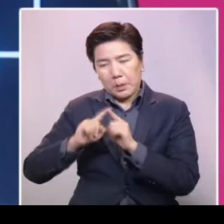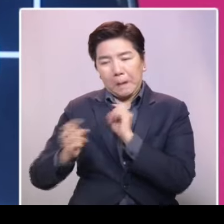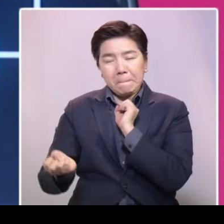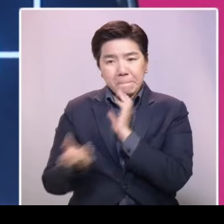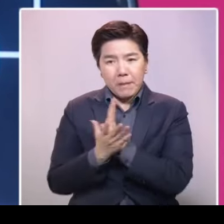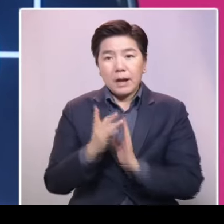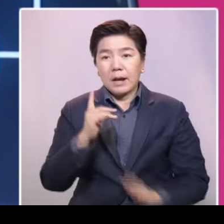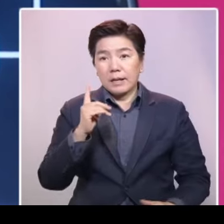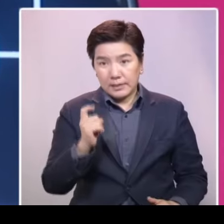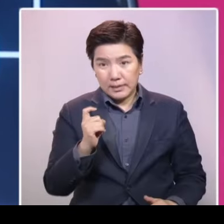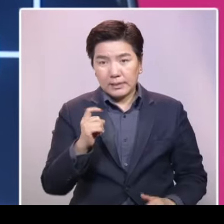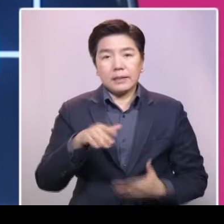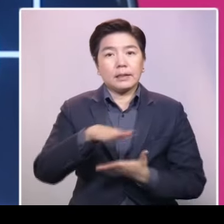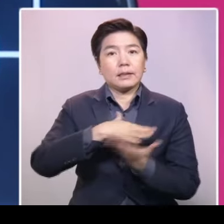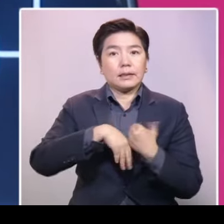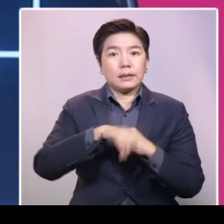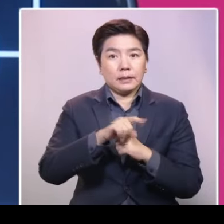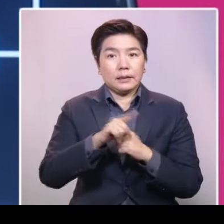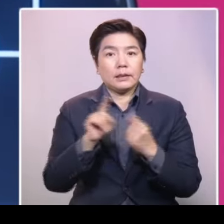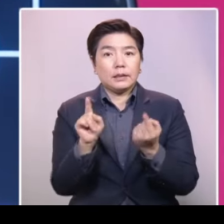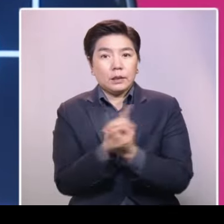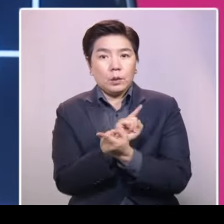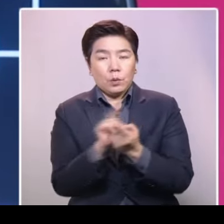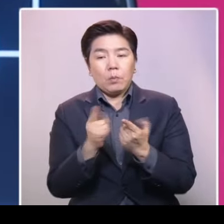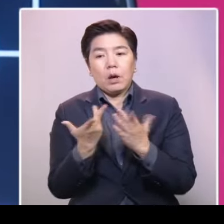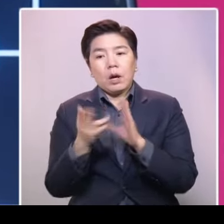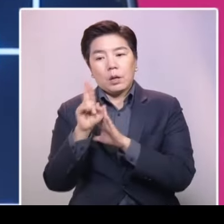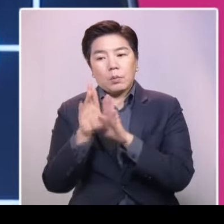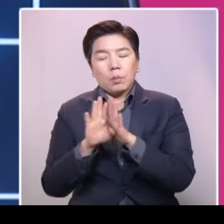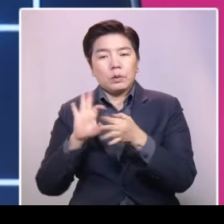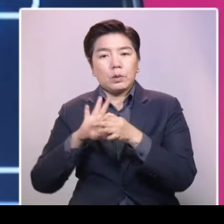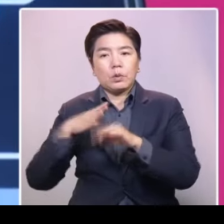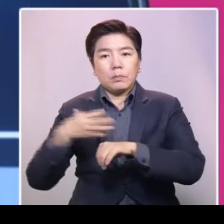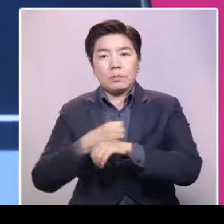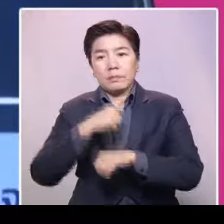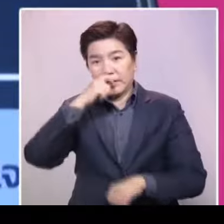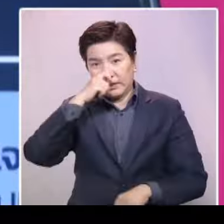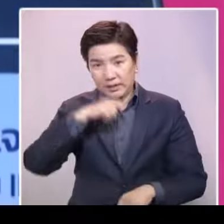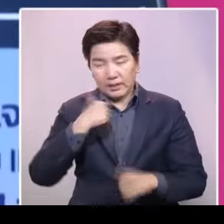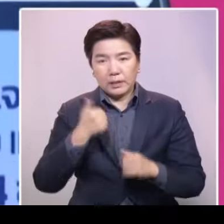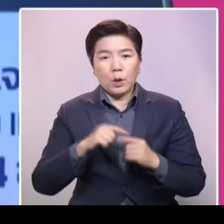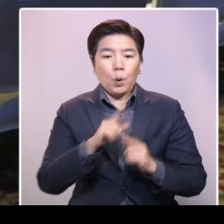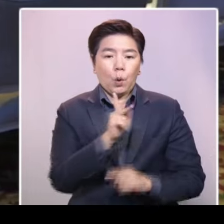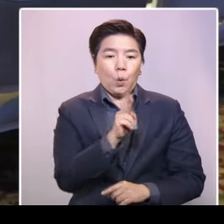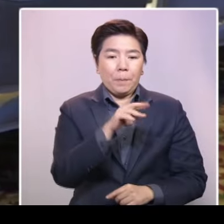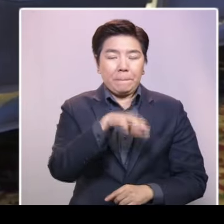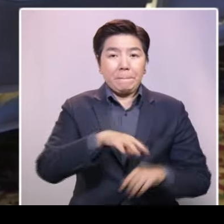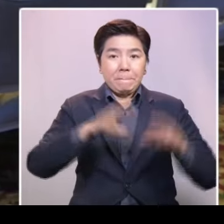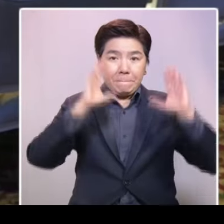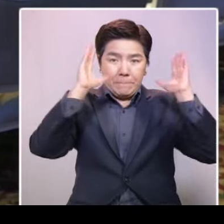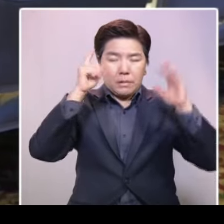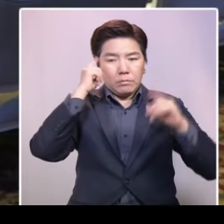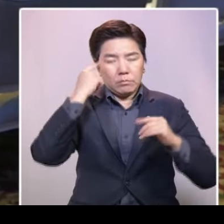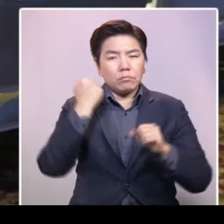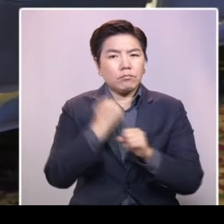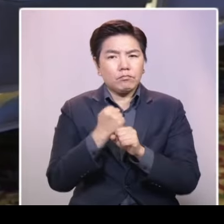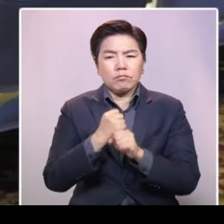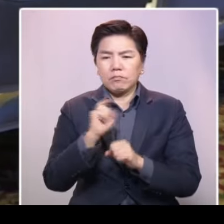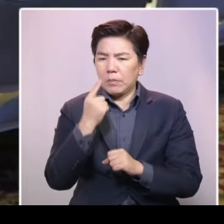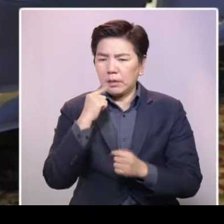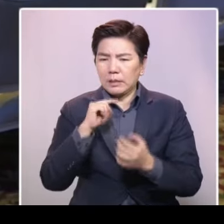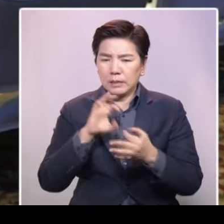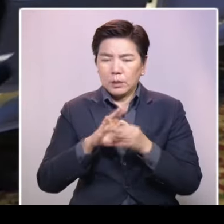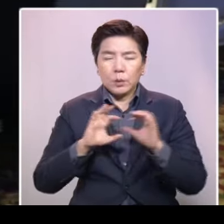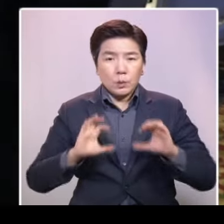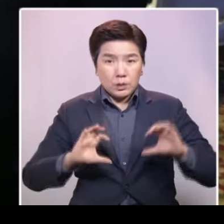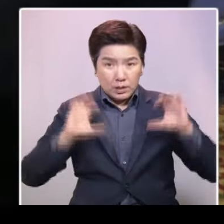ส่งผลเสียต่อทั้งเศรษฐกิจสังคมหรือระบบการเมืองของประเทศครับกรมประชาสัมพันธ์มีโจทย์ใหญ่ในการสื่อสารภาครัฐ